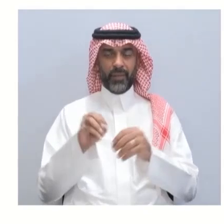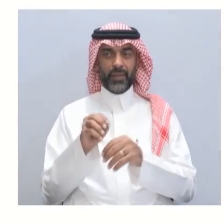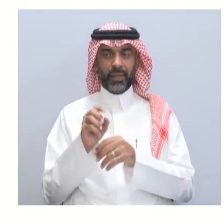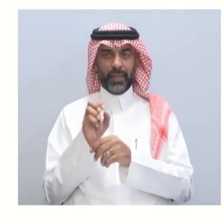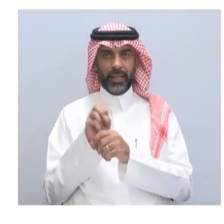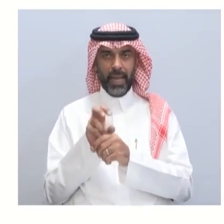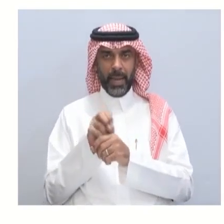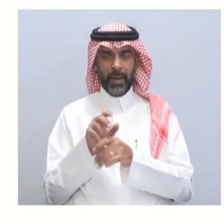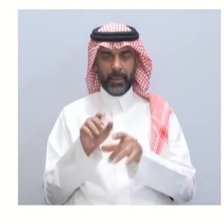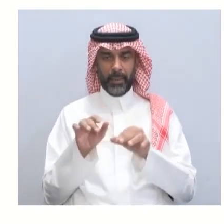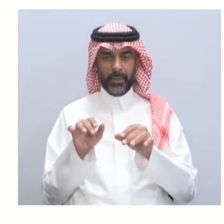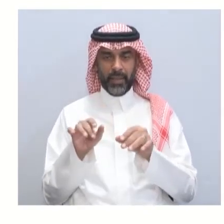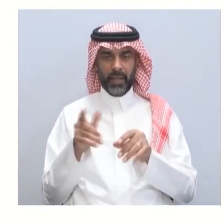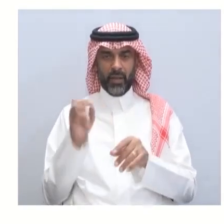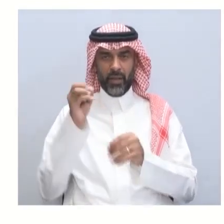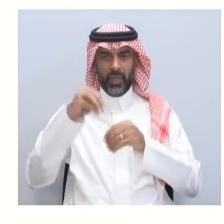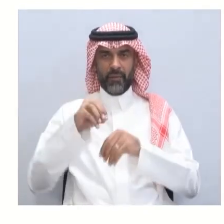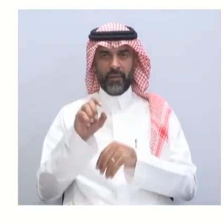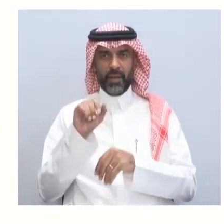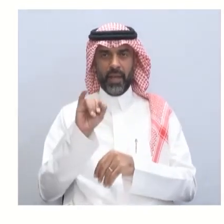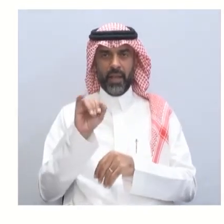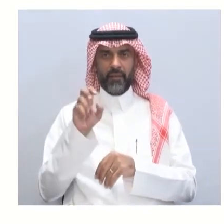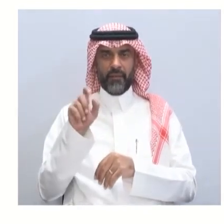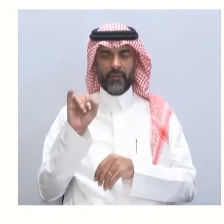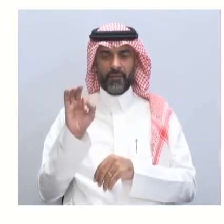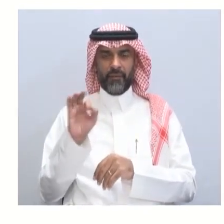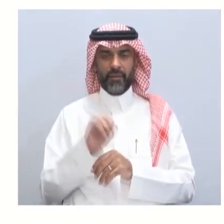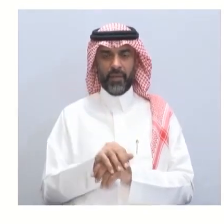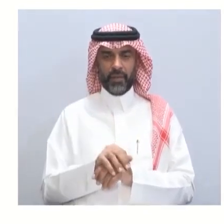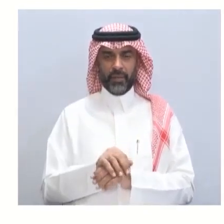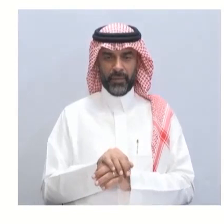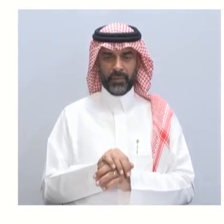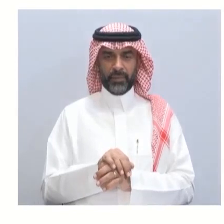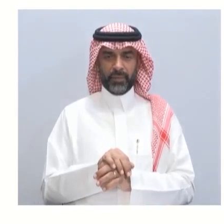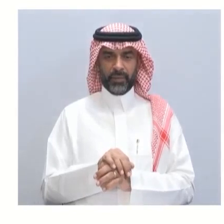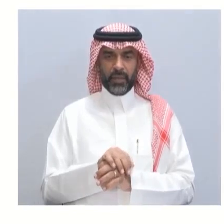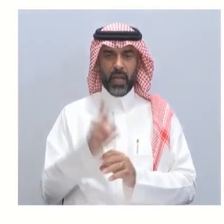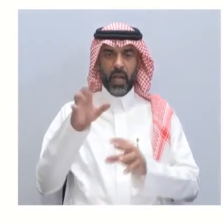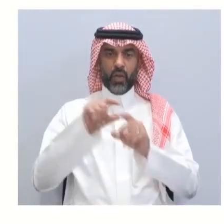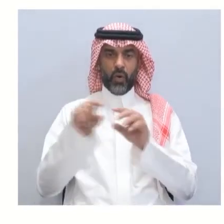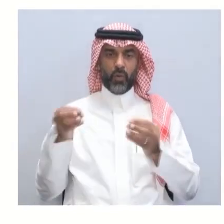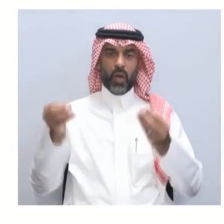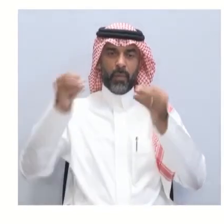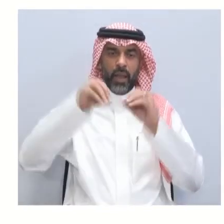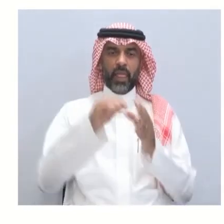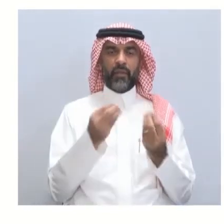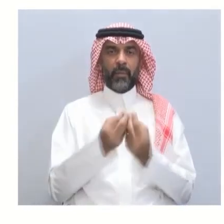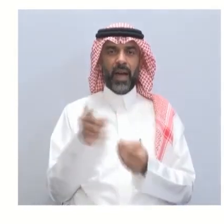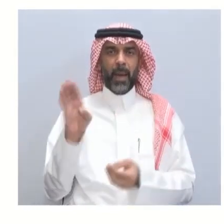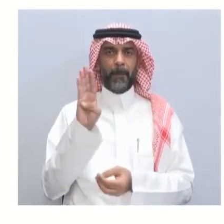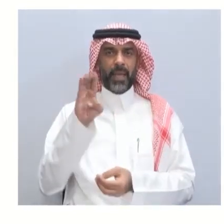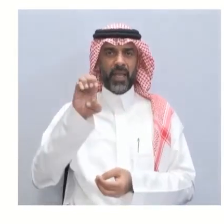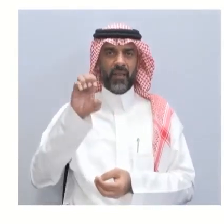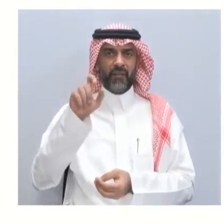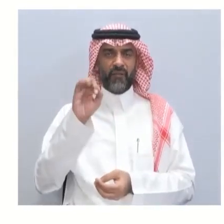بيكين بعد ان قمنا بانشائها نضيف جميع هذه اللبنه كامله نضيفها الى بيفور بيكينج اذا